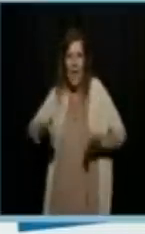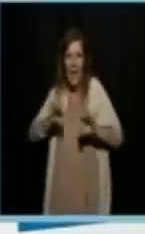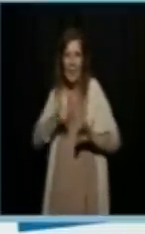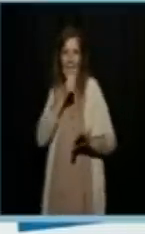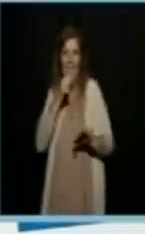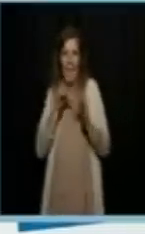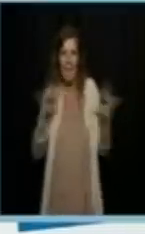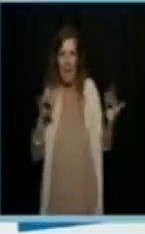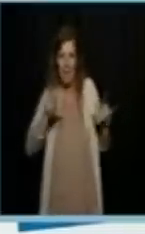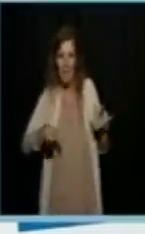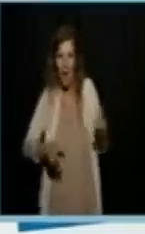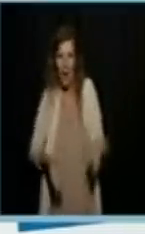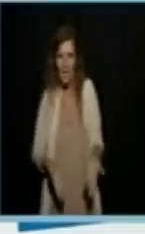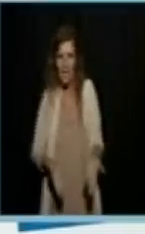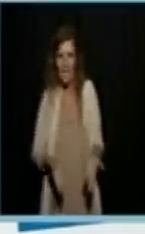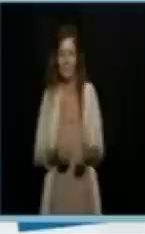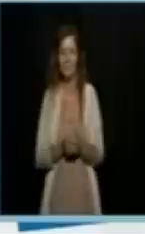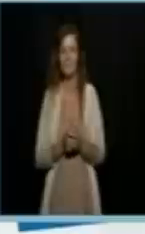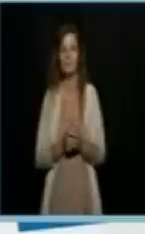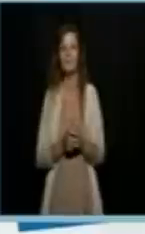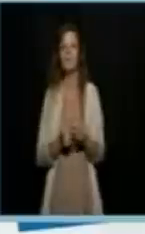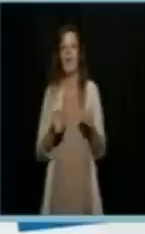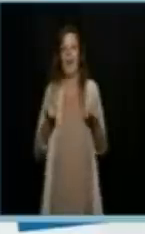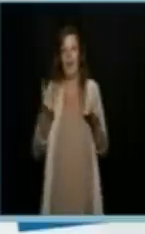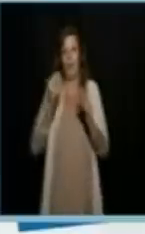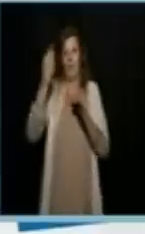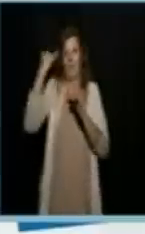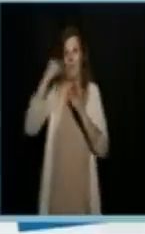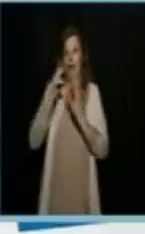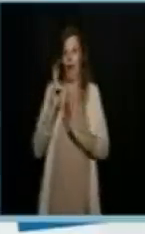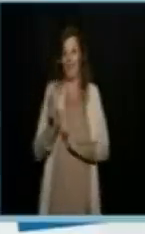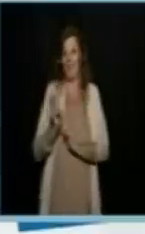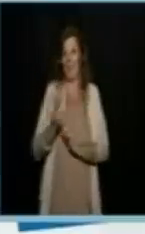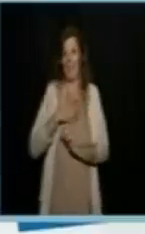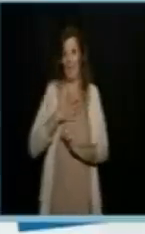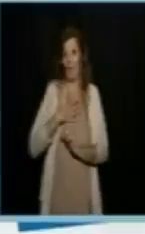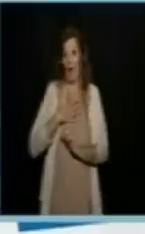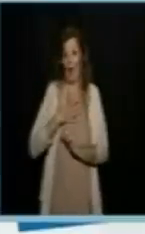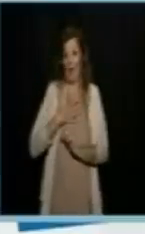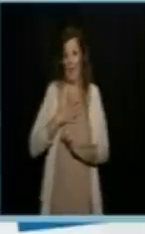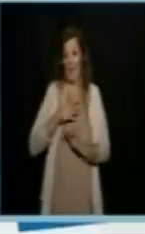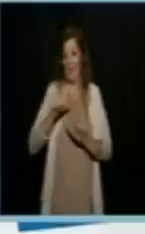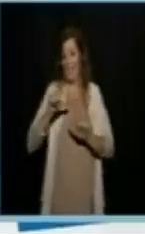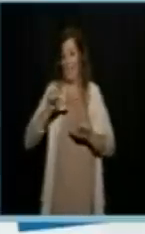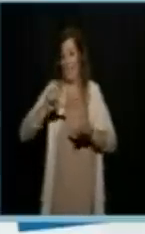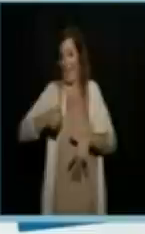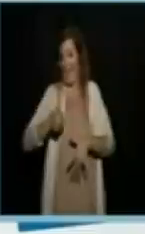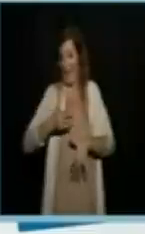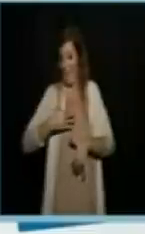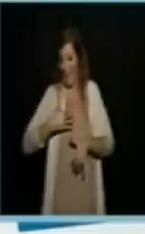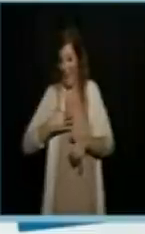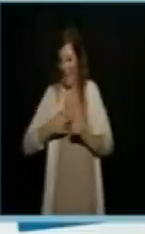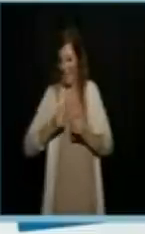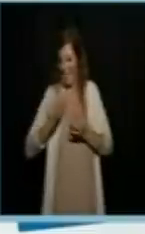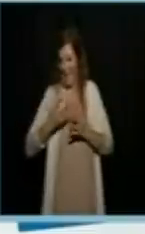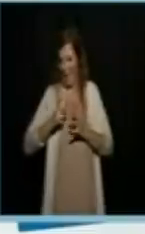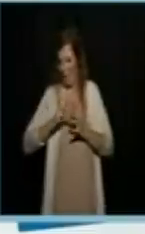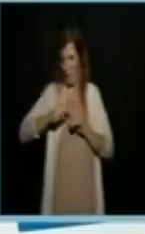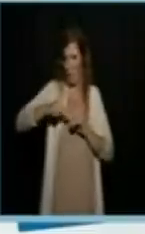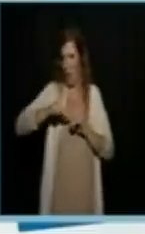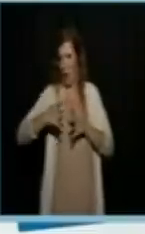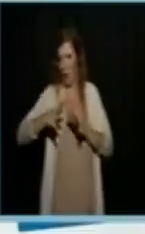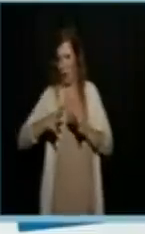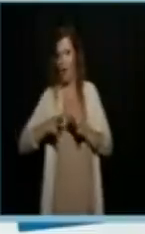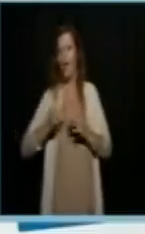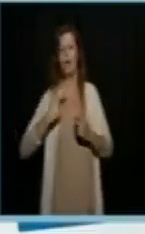larga. Ecco, a 13 anni, 6 mesi e qualche mese, decisi che era ora di